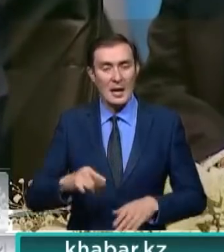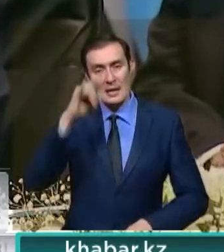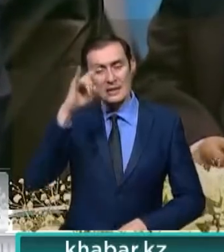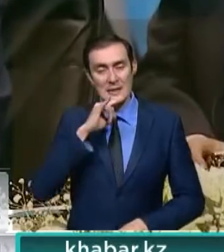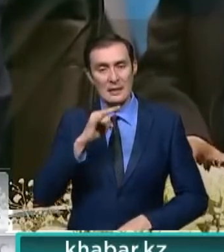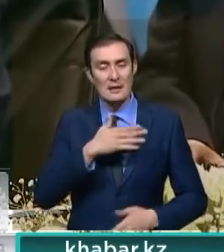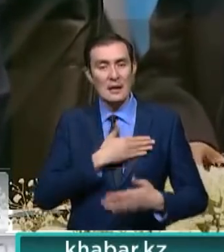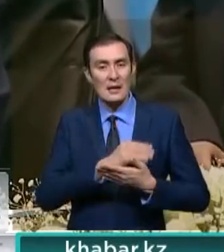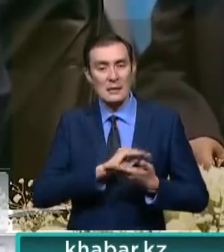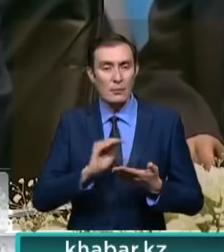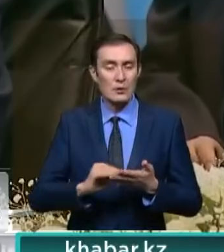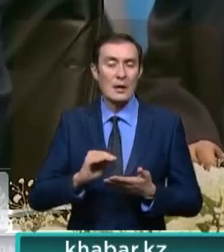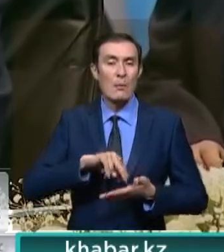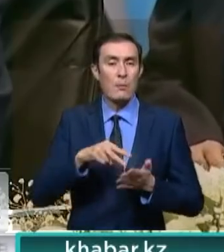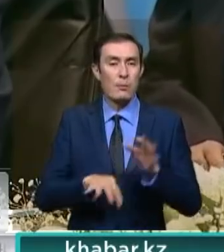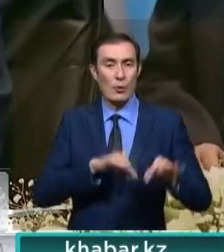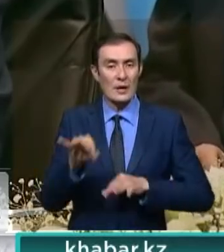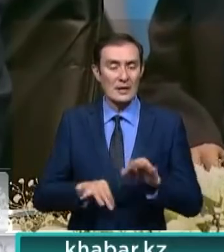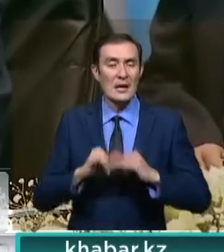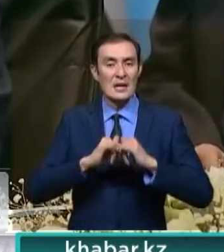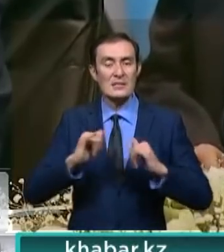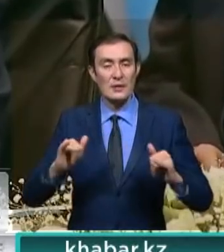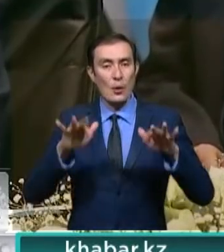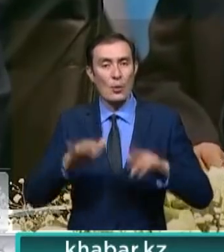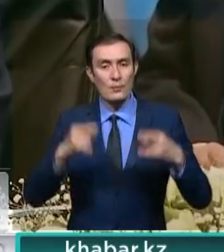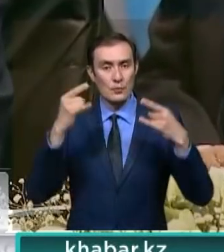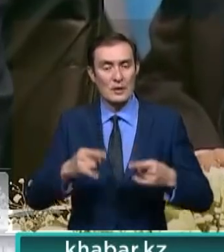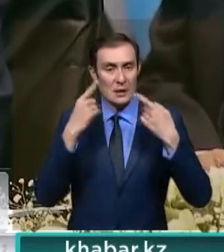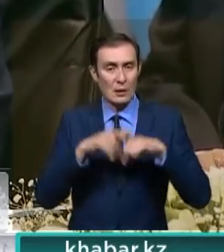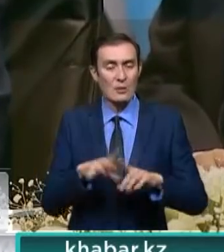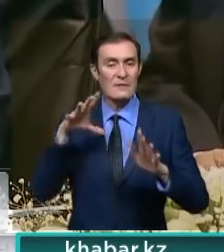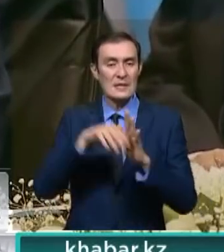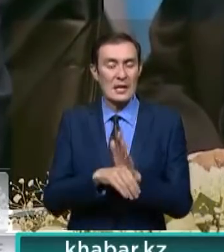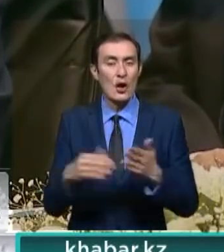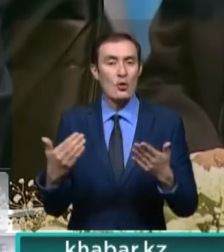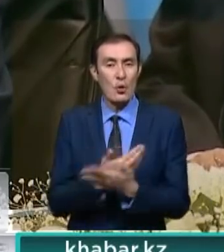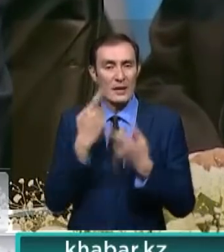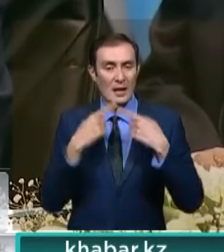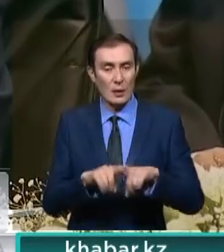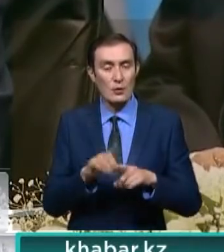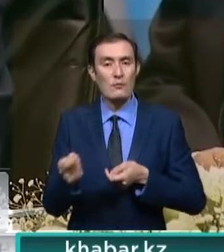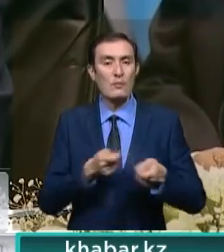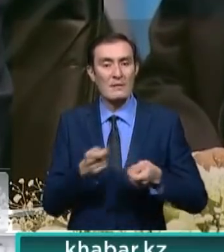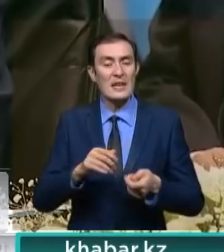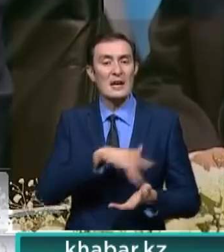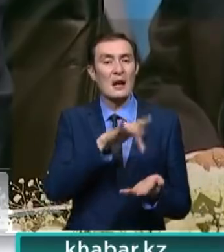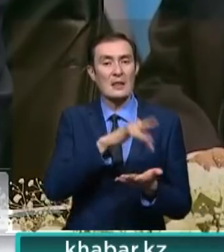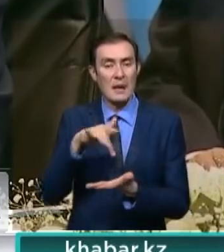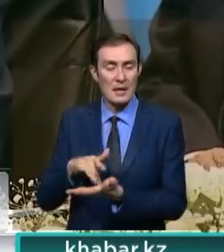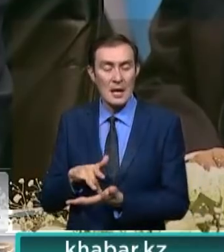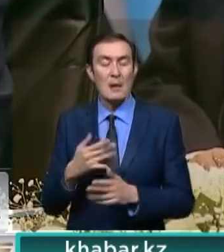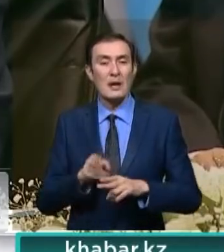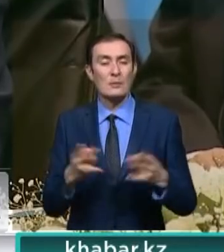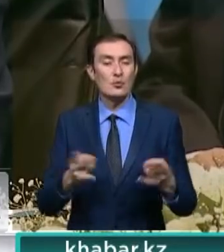Казахстан разработал национальный проект цифровизации. Он предусматривает внедрение передовых технологий в управление городами.